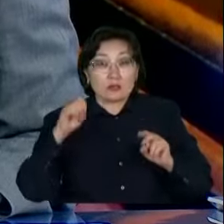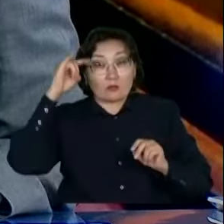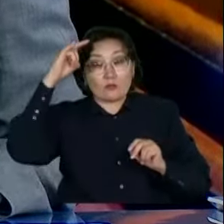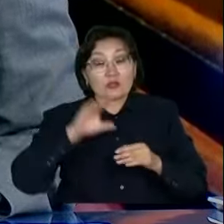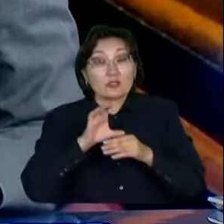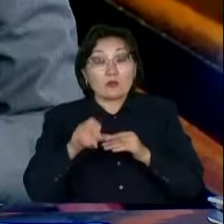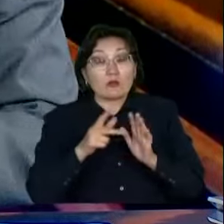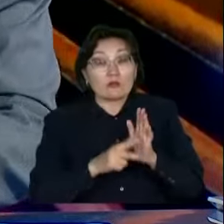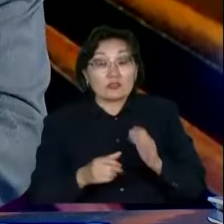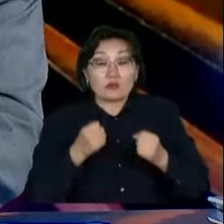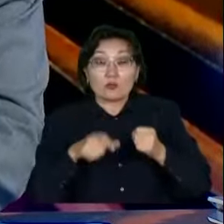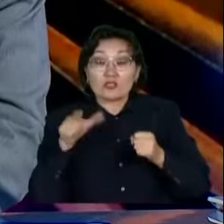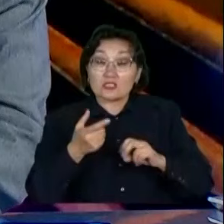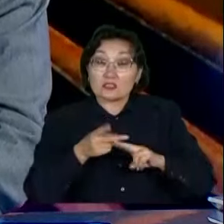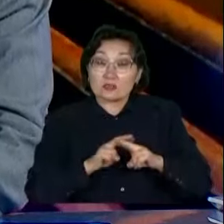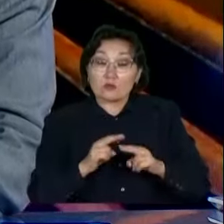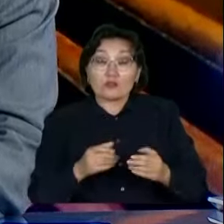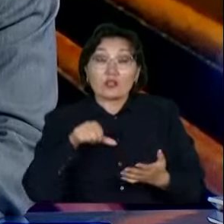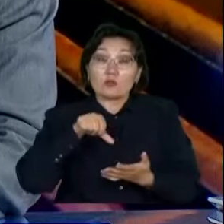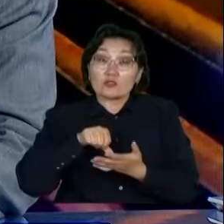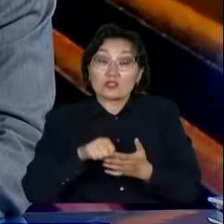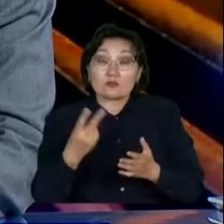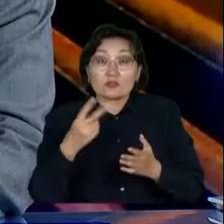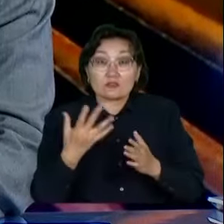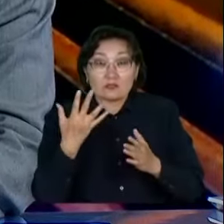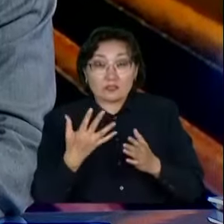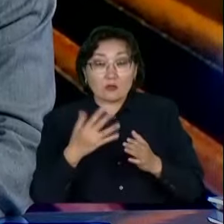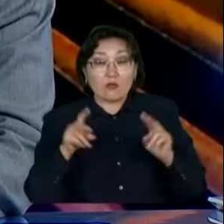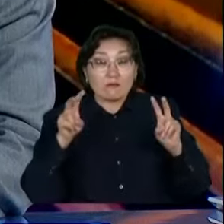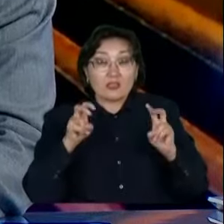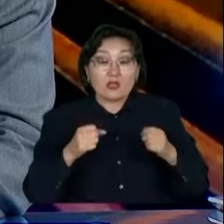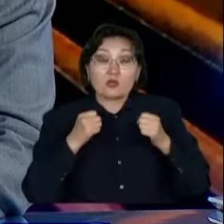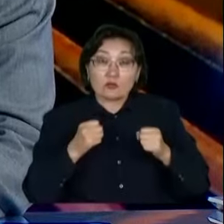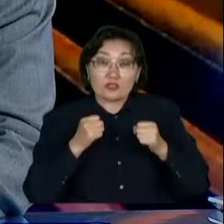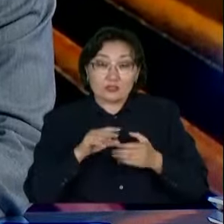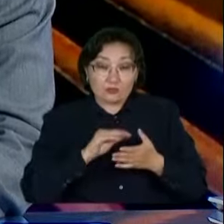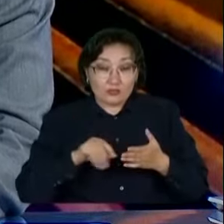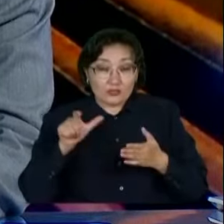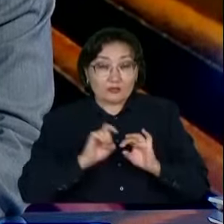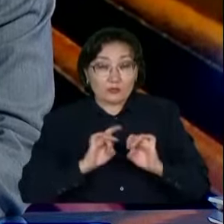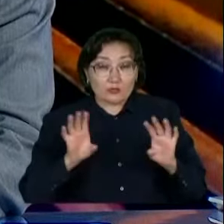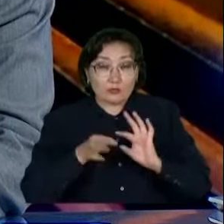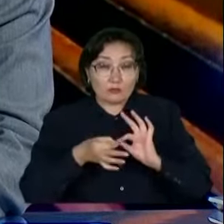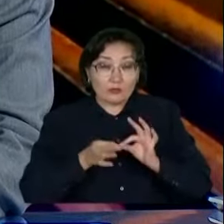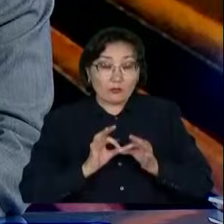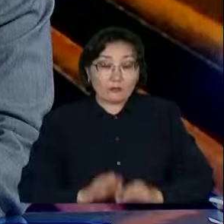отправились 80 спортсменов, которые принимают участие в 25 видах спорта. Аида Иманали расскажет